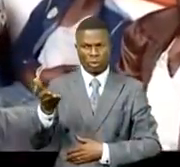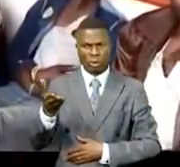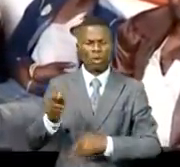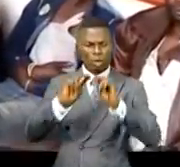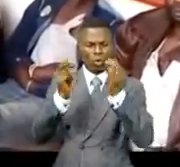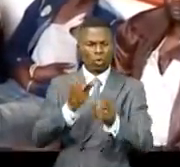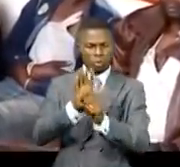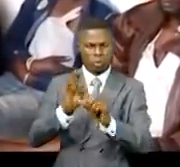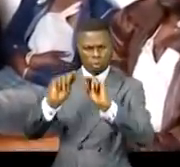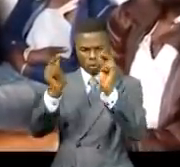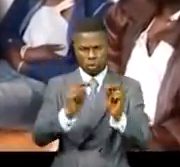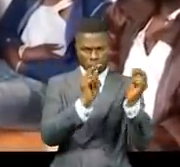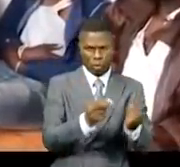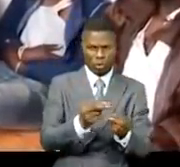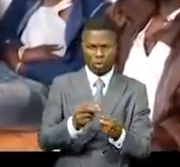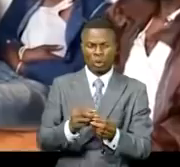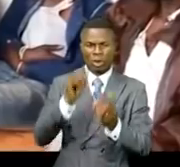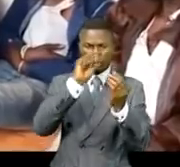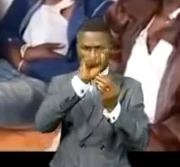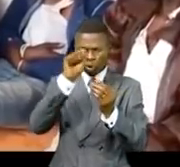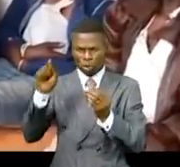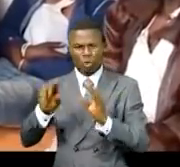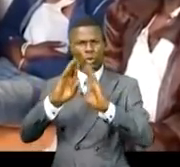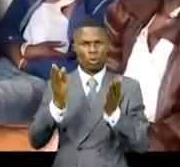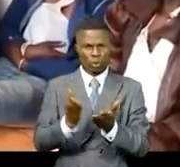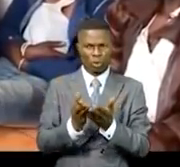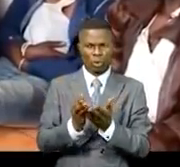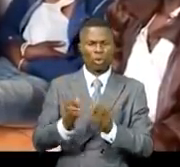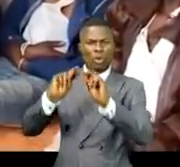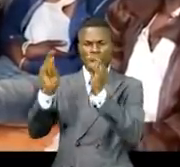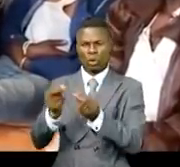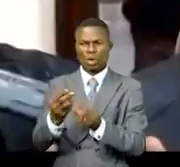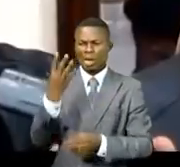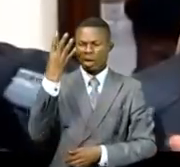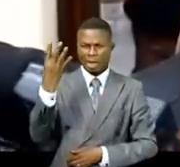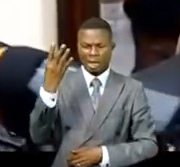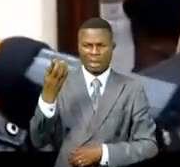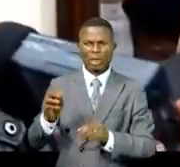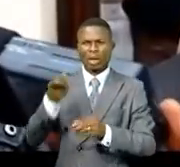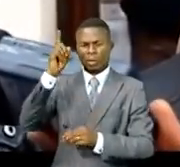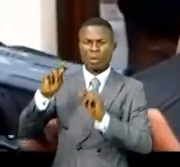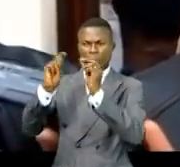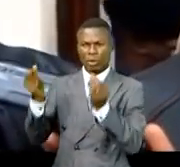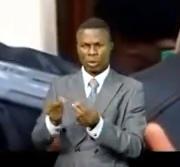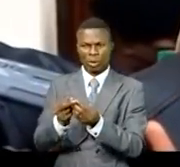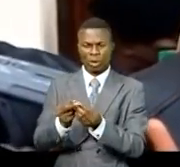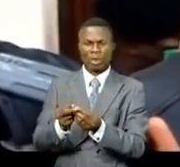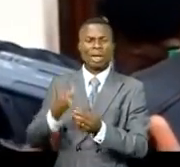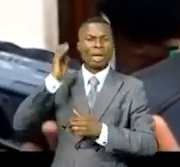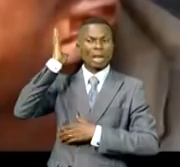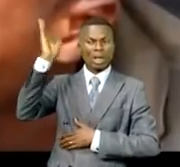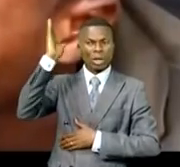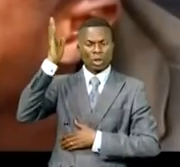Tel que vous le voyez là, on peut les comptabiliser sous trois regroupements, ou quatre même. Le premier groupe est un groupe composé de criminels, et